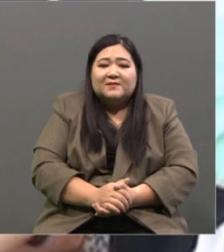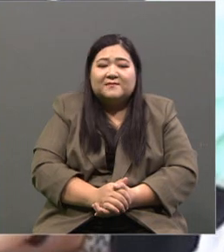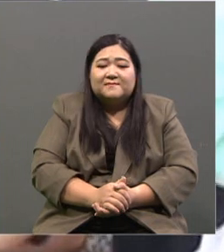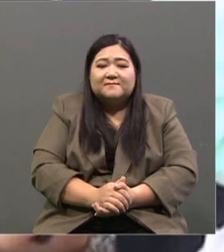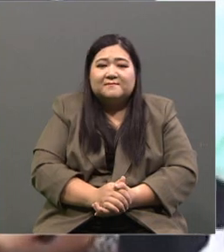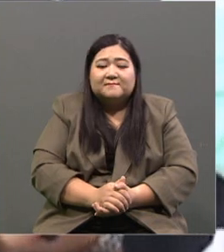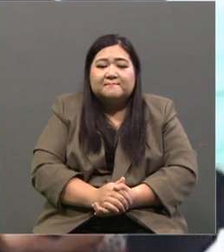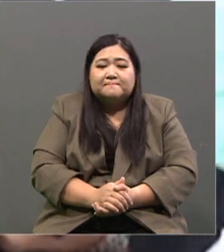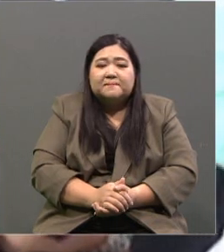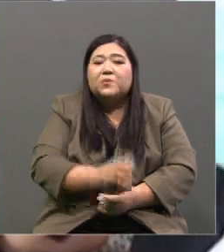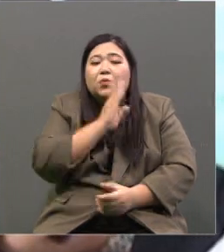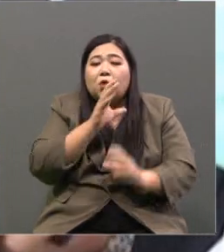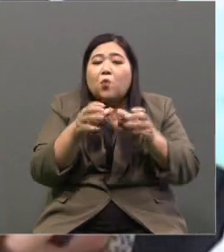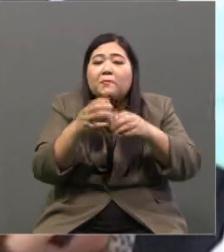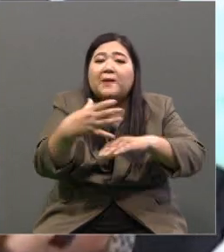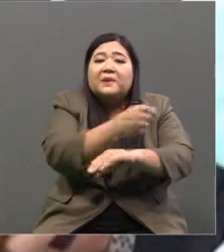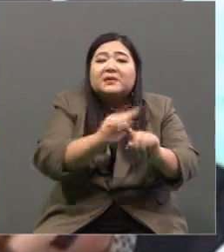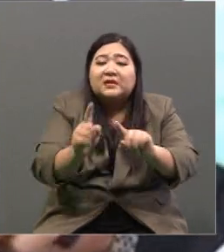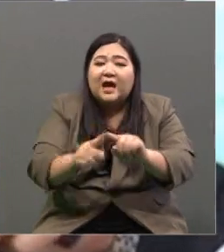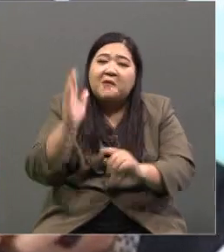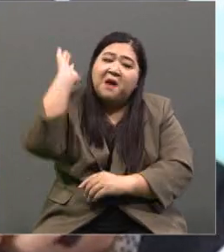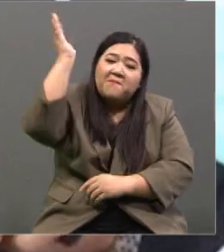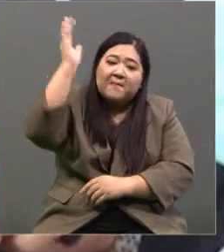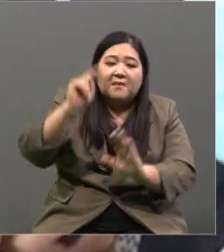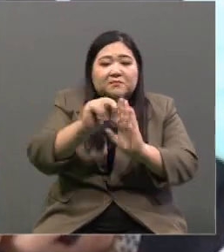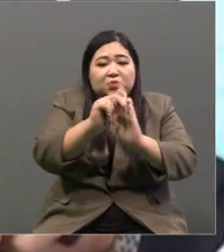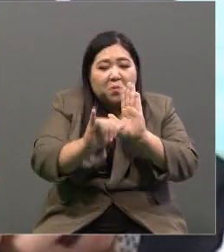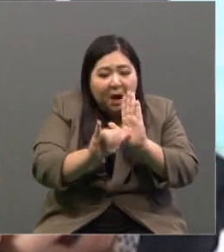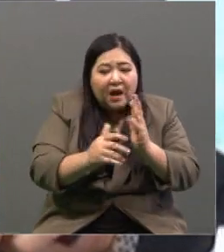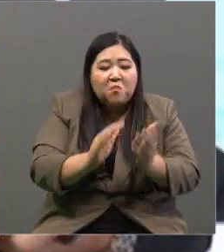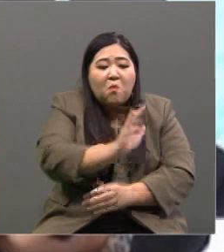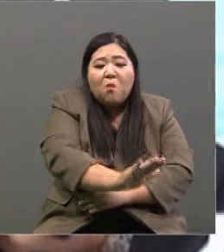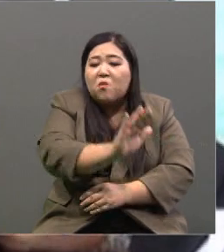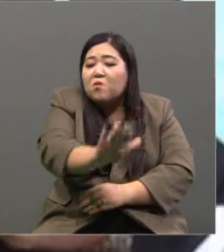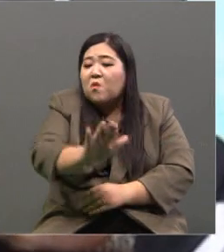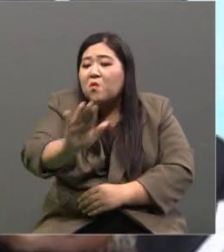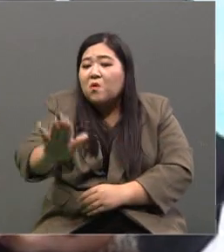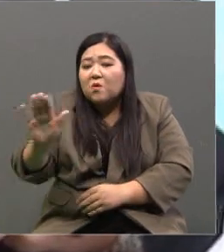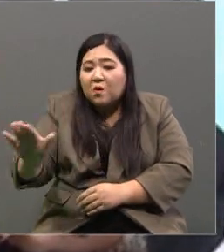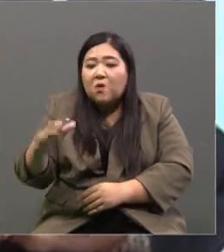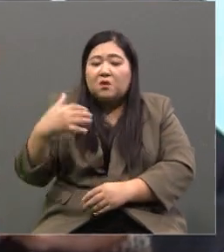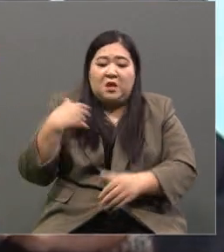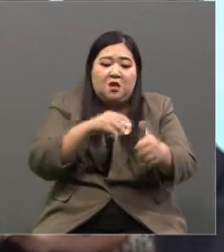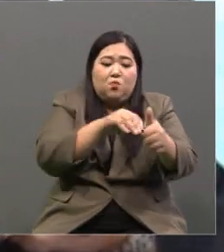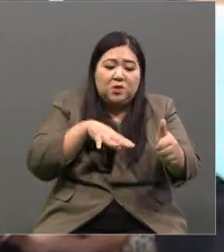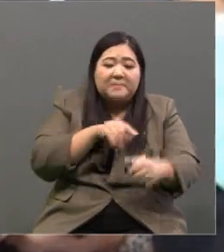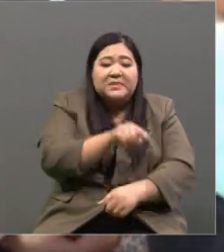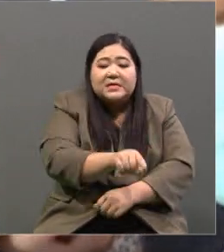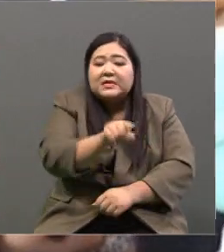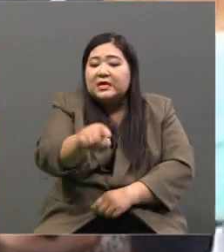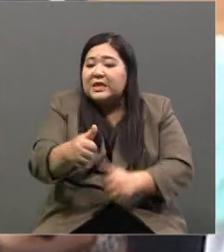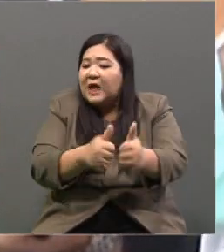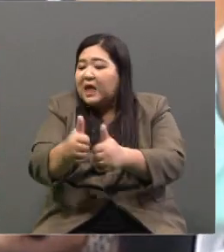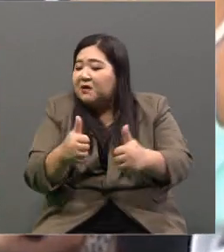ถ้าพรรคนำเสนอนโยบายแบบนี้มีผู้นำที่เป็นแคนดิเดต